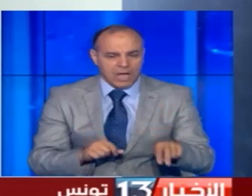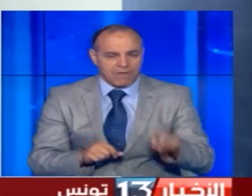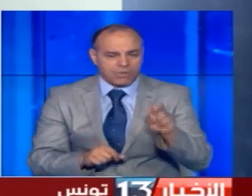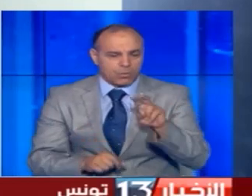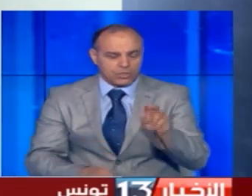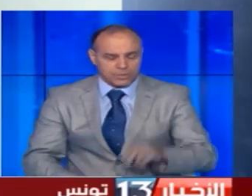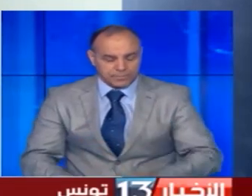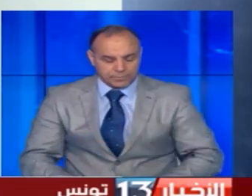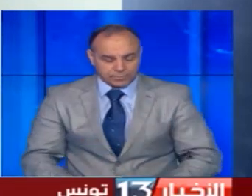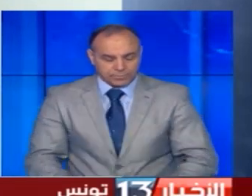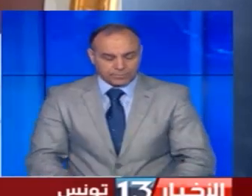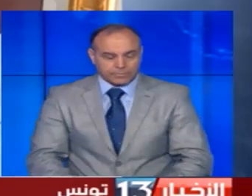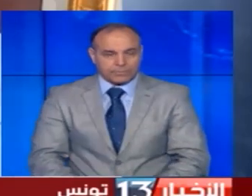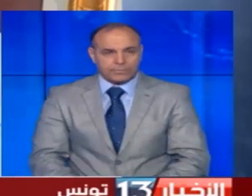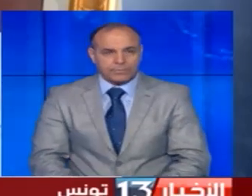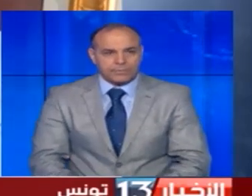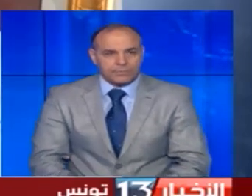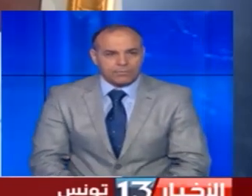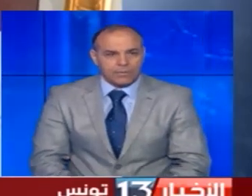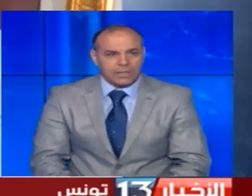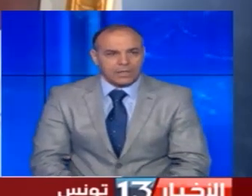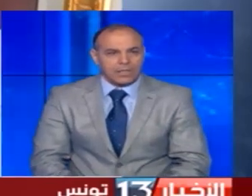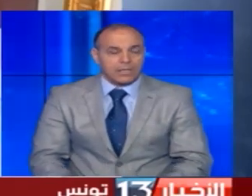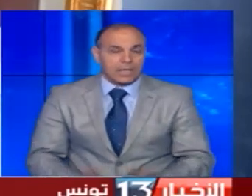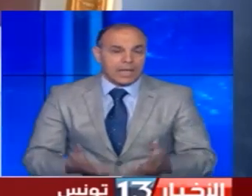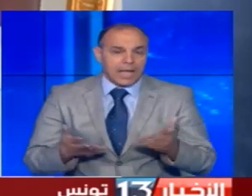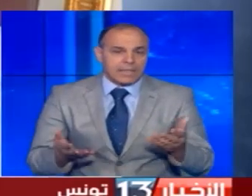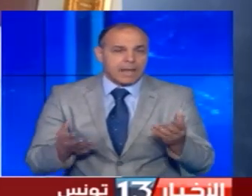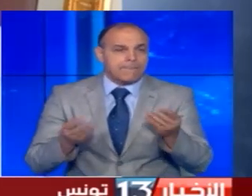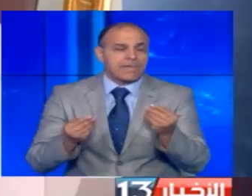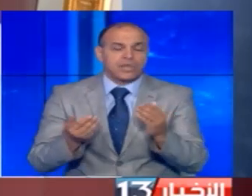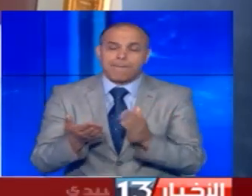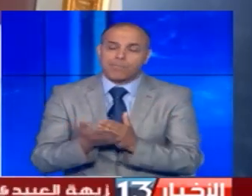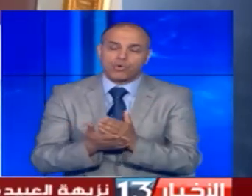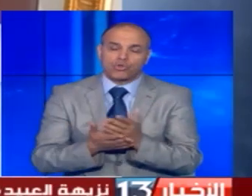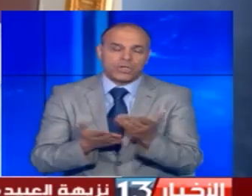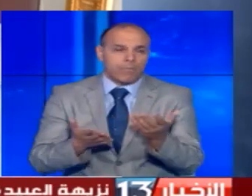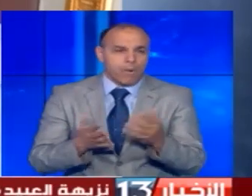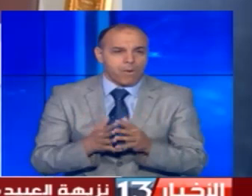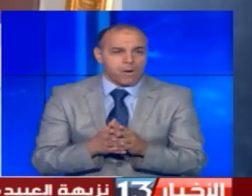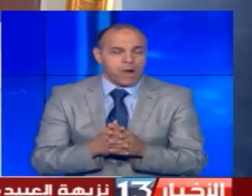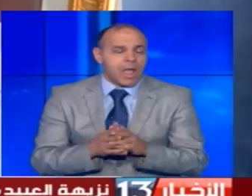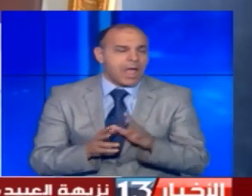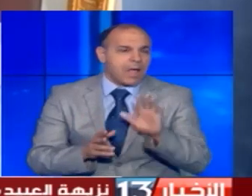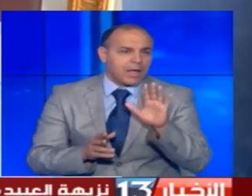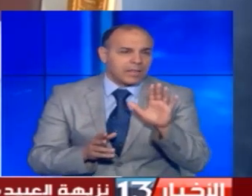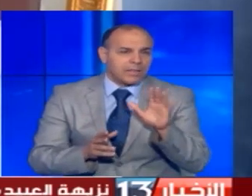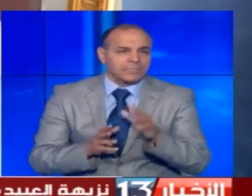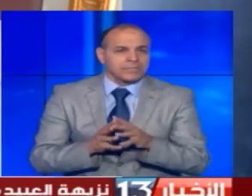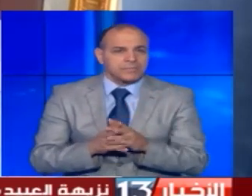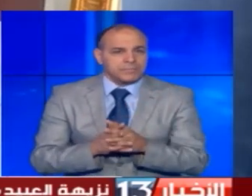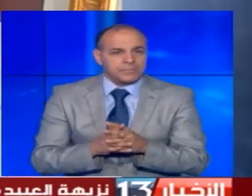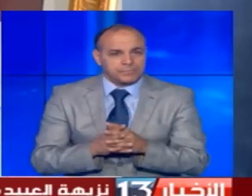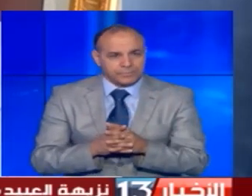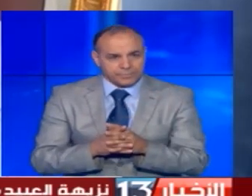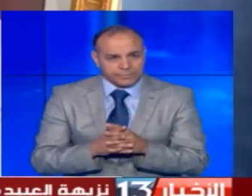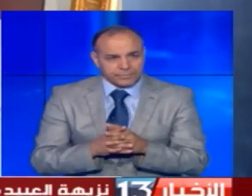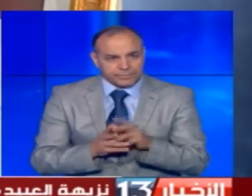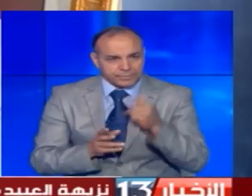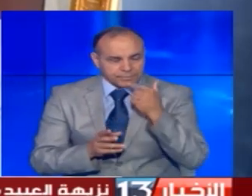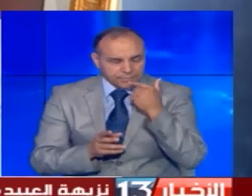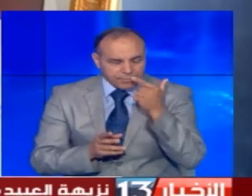والفين نعم بها عديد المشاريع اه خاصه التنمويه احنا ن عفوا